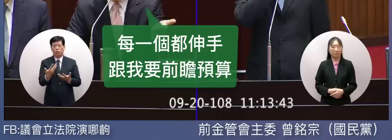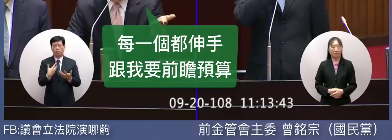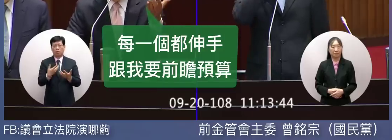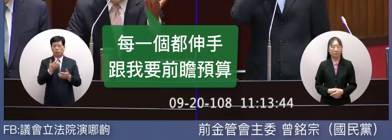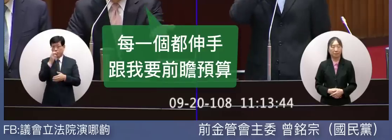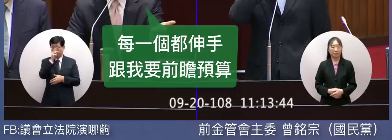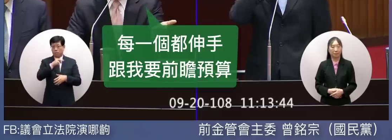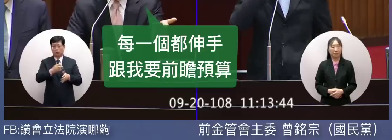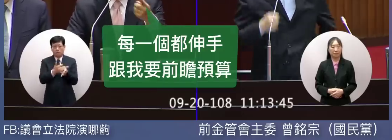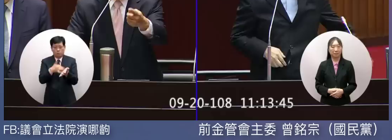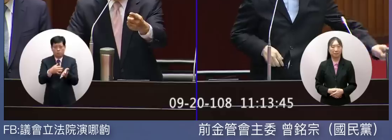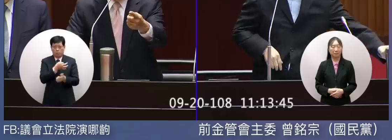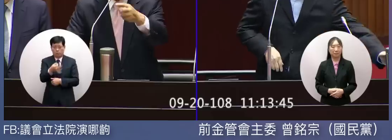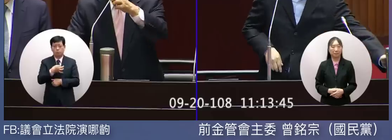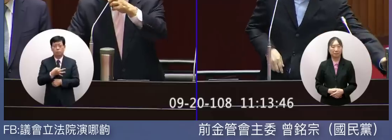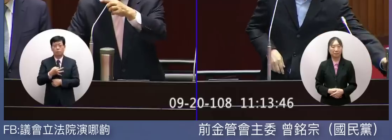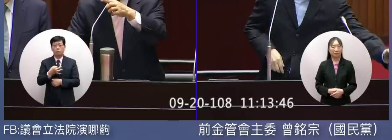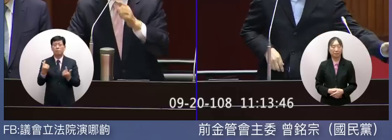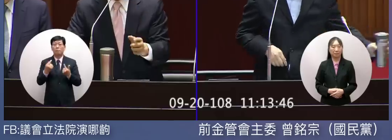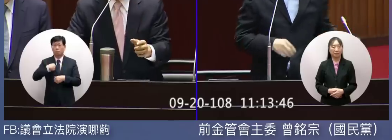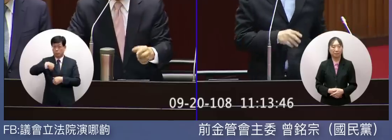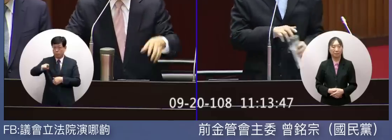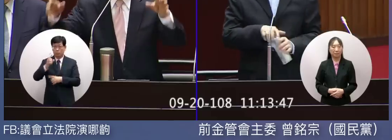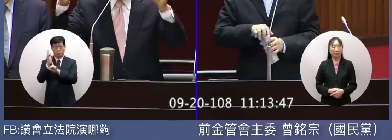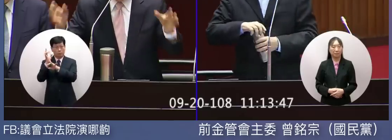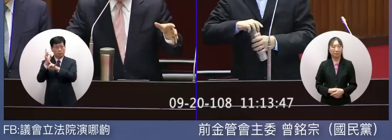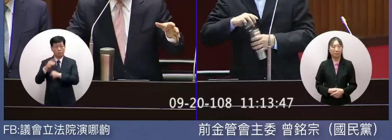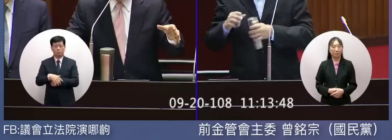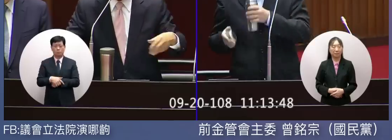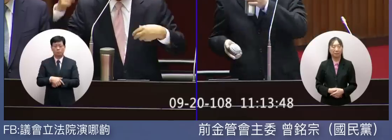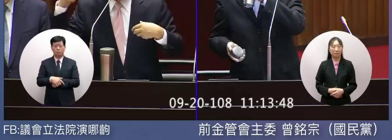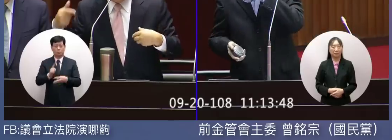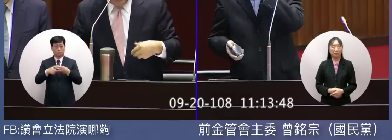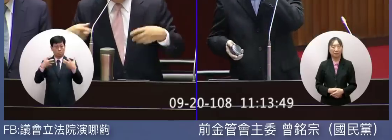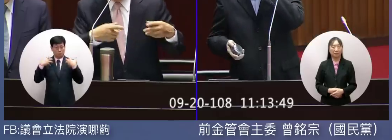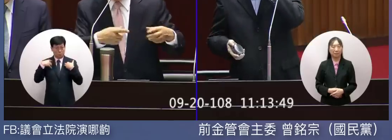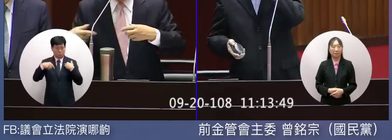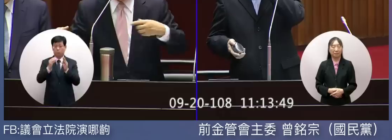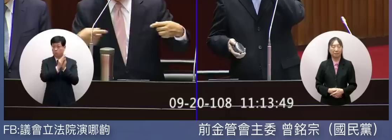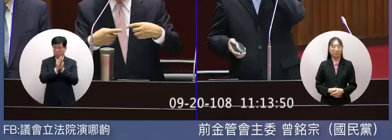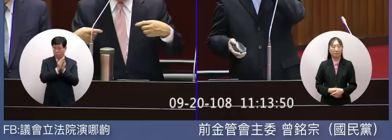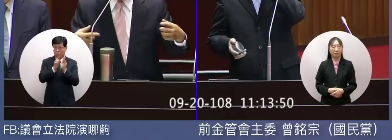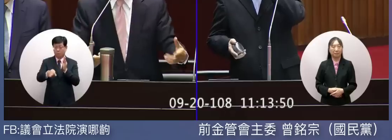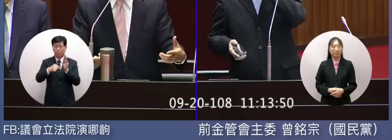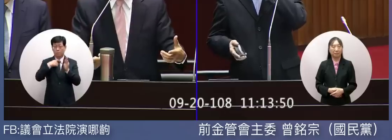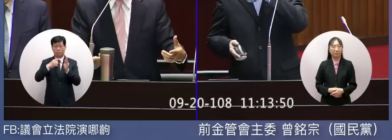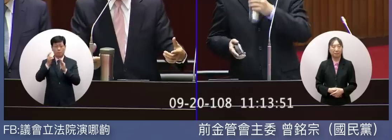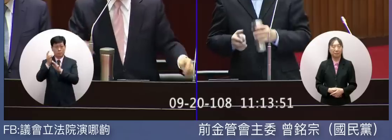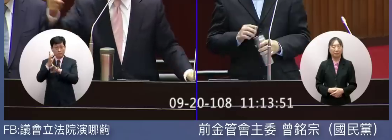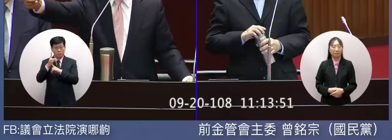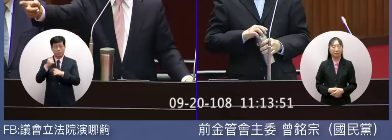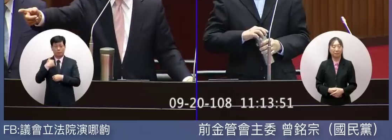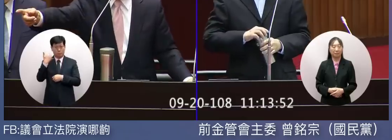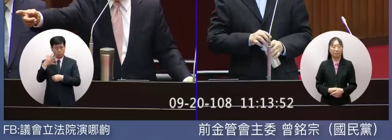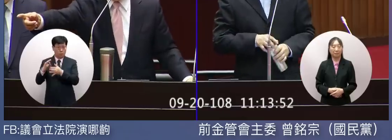个前瞻预算，包括我去到新竹主持桃园新竹水连通工